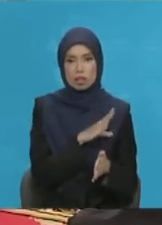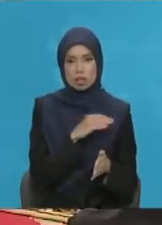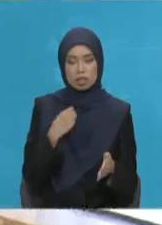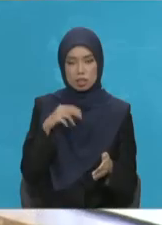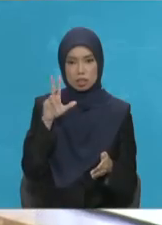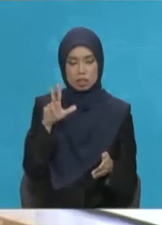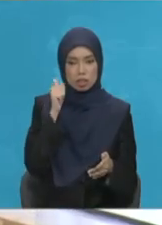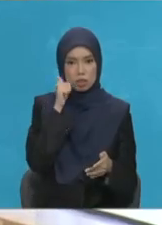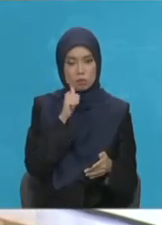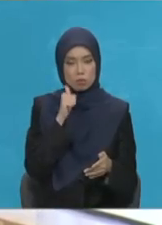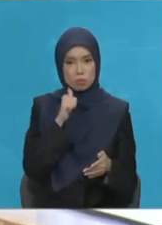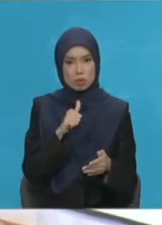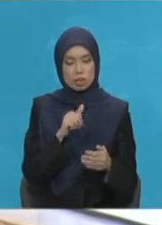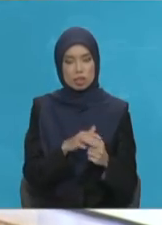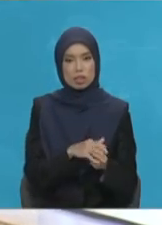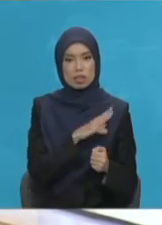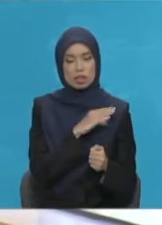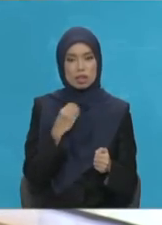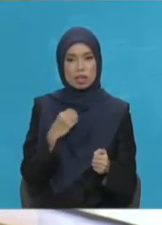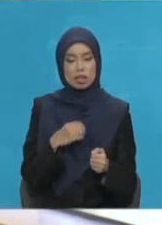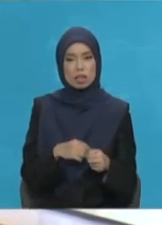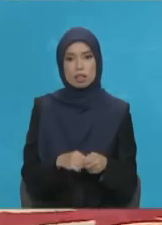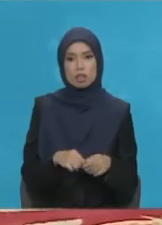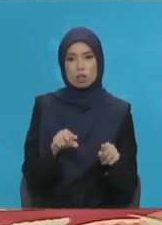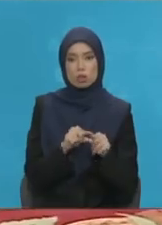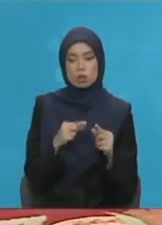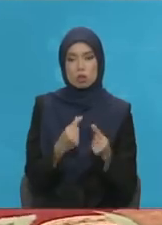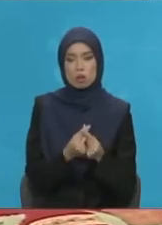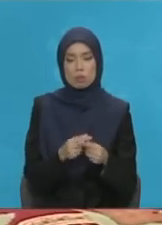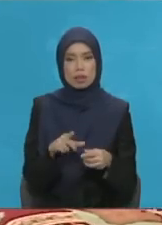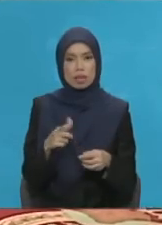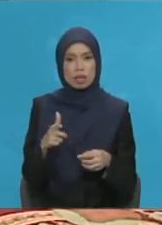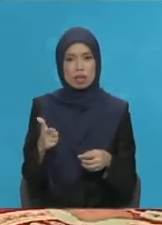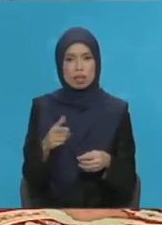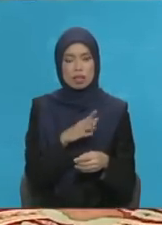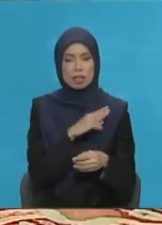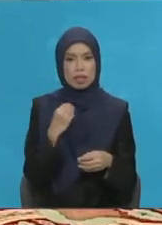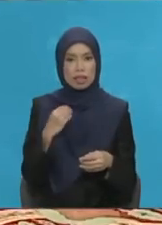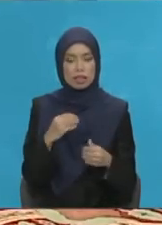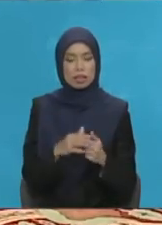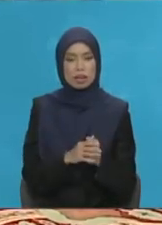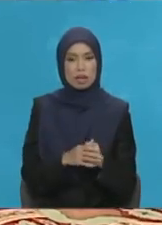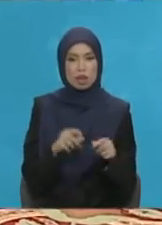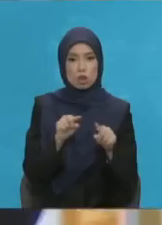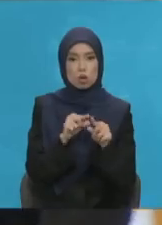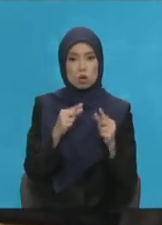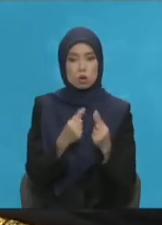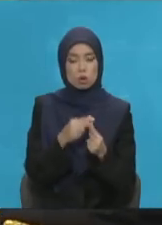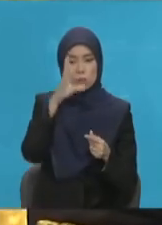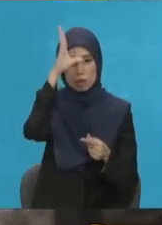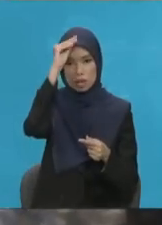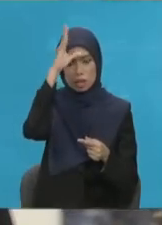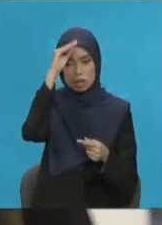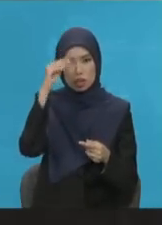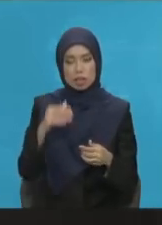dan seorang dayang-dayang yang membawa kasco languae dan awang-awang yang membawa gangsa-gangsa yang telah disalin